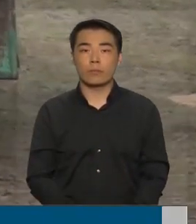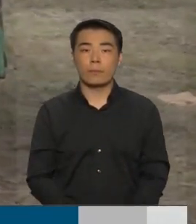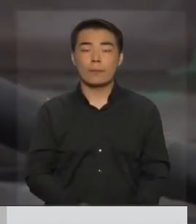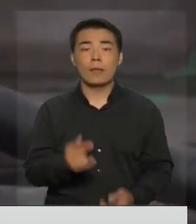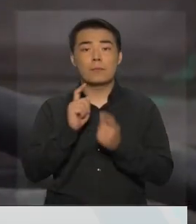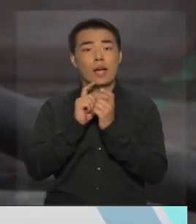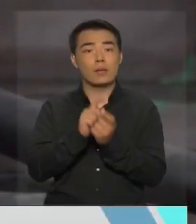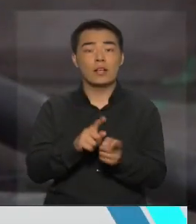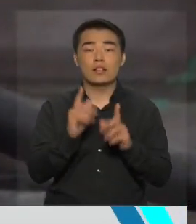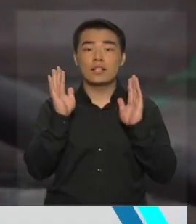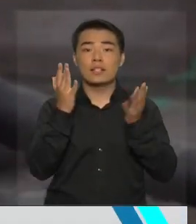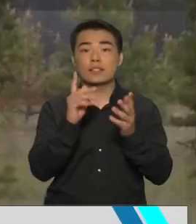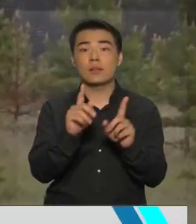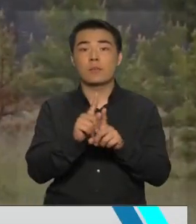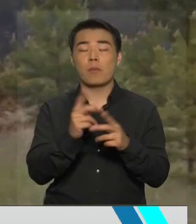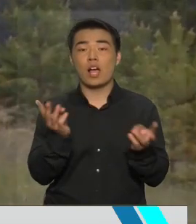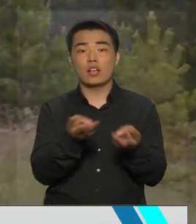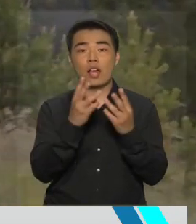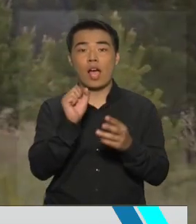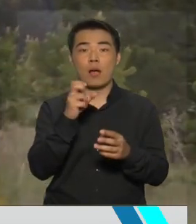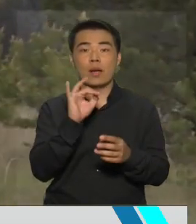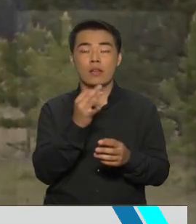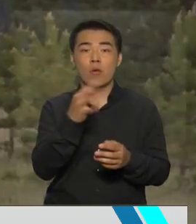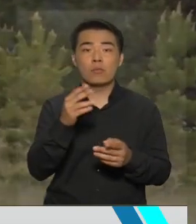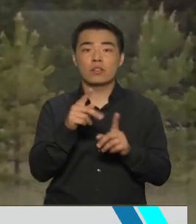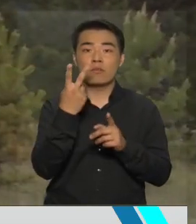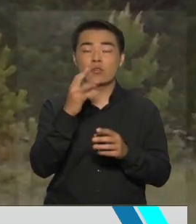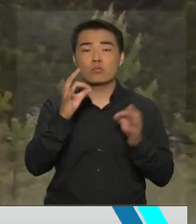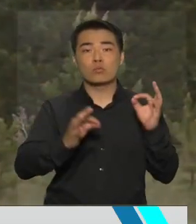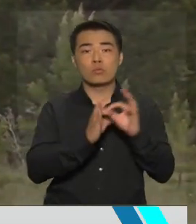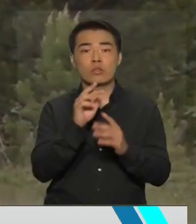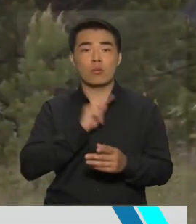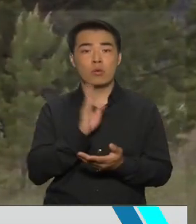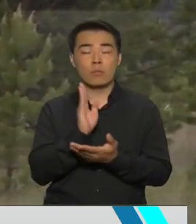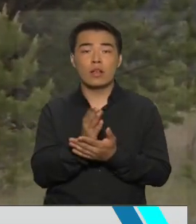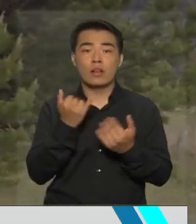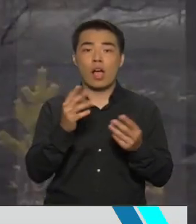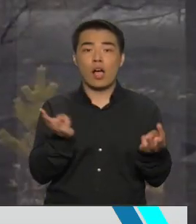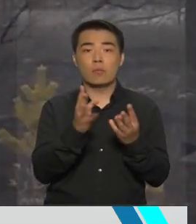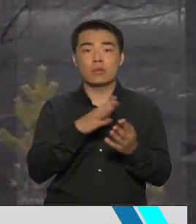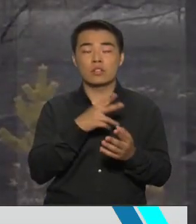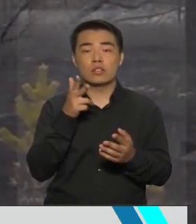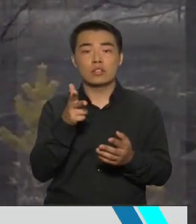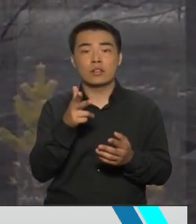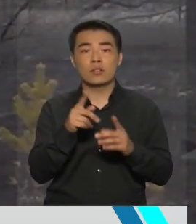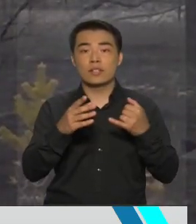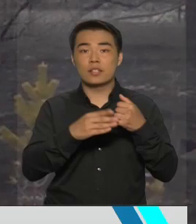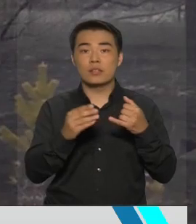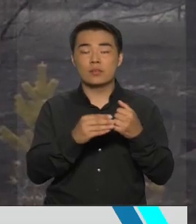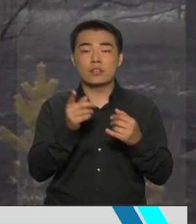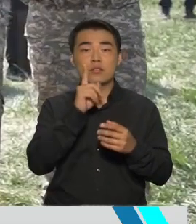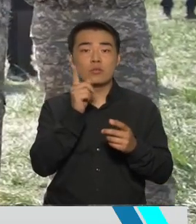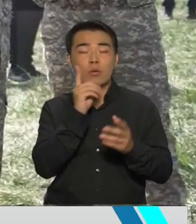Борьба с лесным пожаром в области Абай длится уже вторые сутки. По последним данным, от огня пострадало около 3000 гектаров